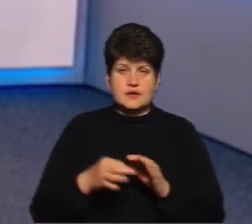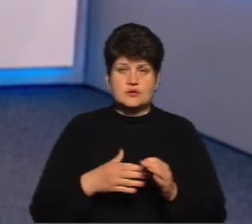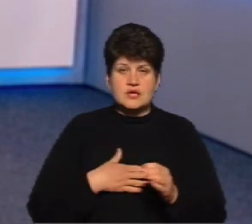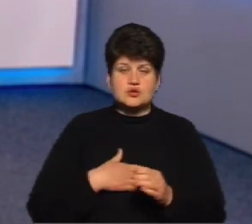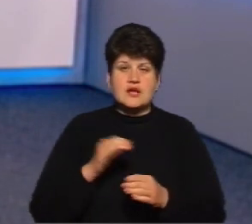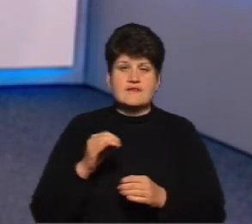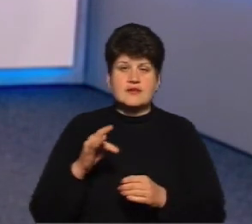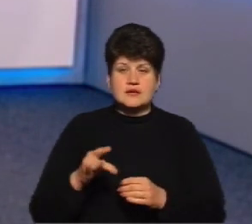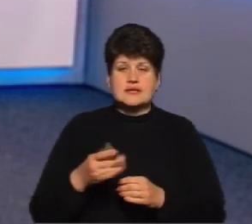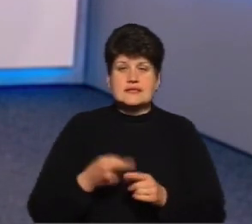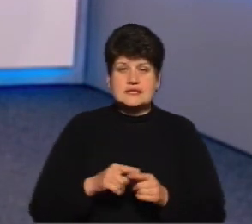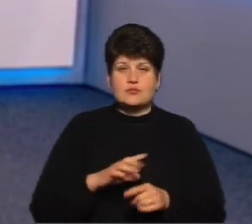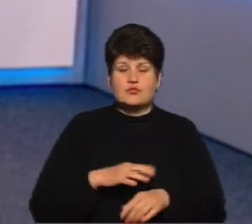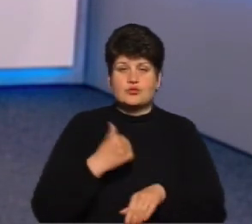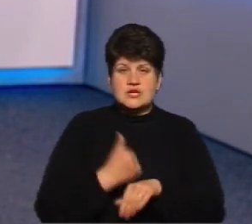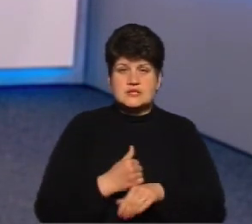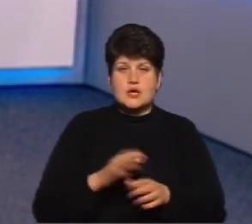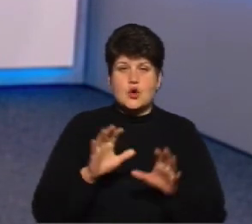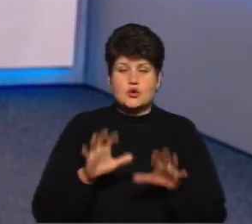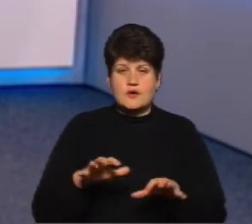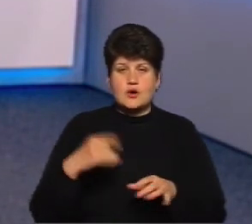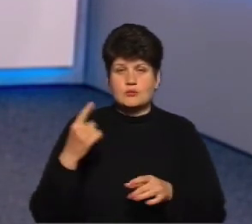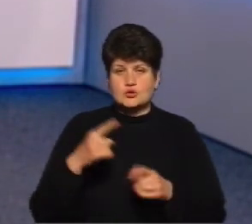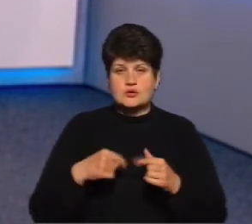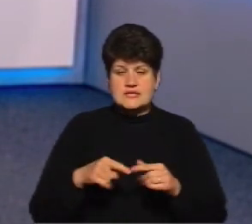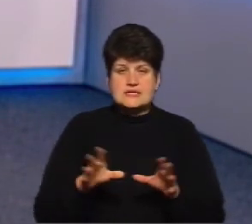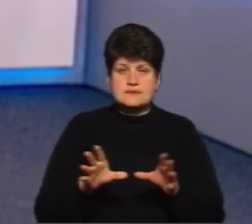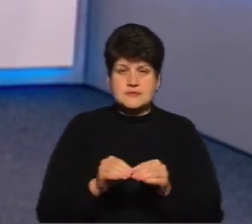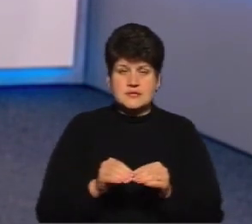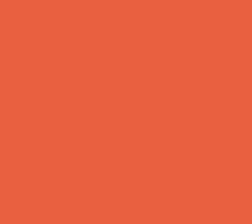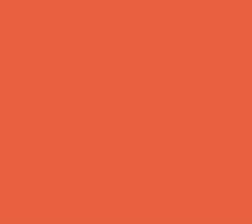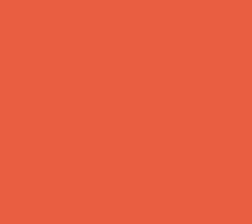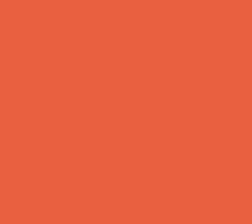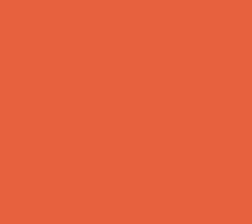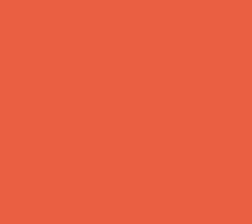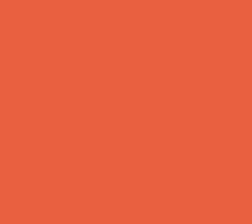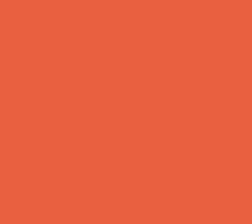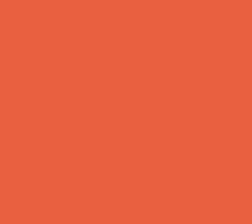це був почесний голова обласної організації «Спілка офіцерів України» Олександр Варакута.